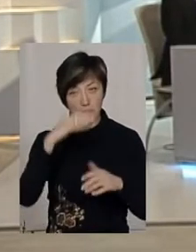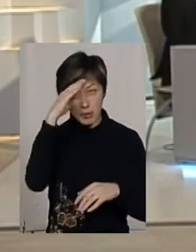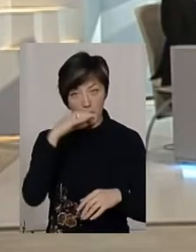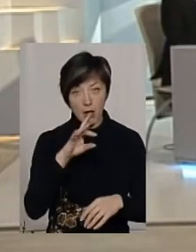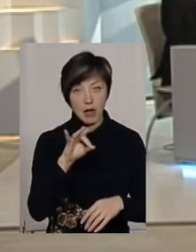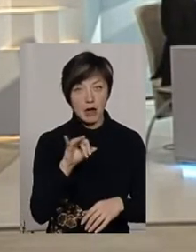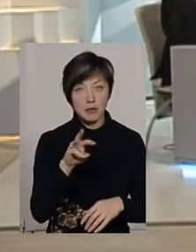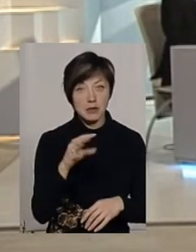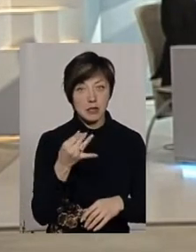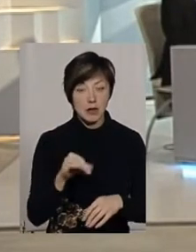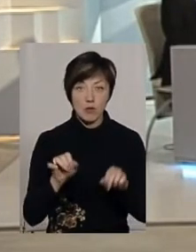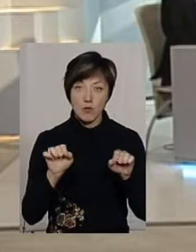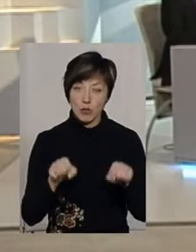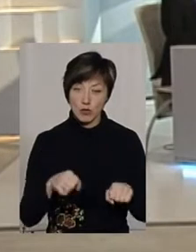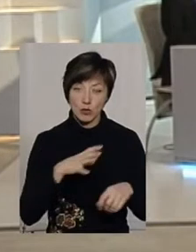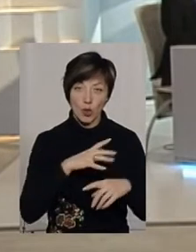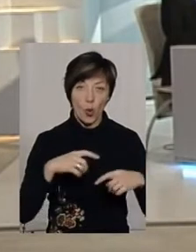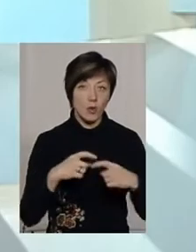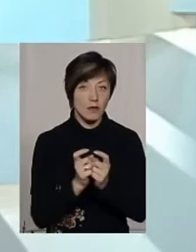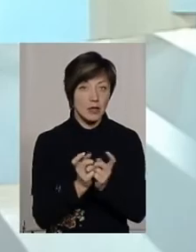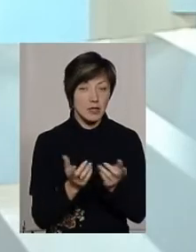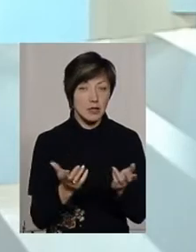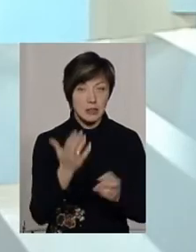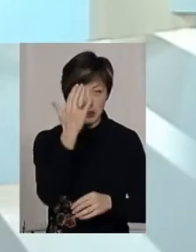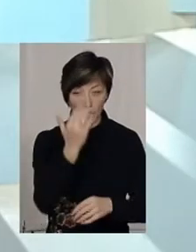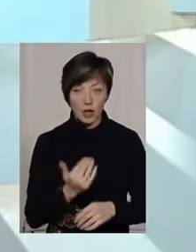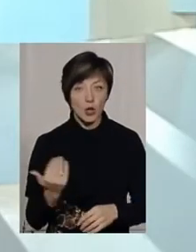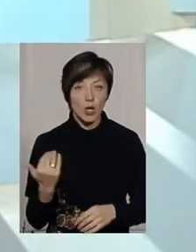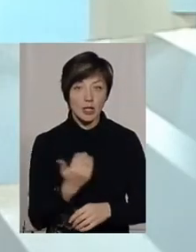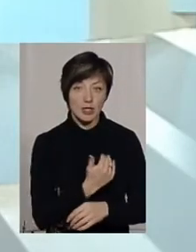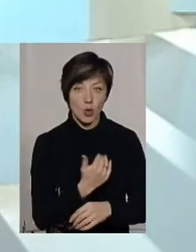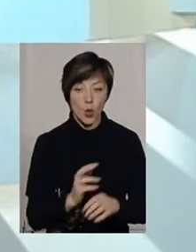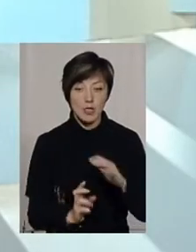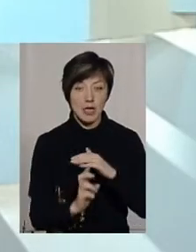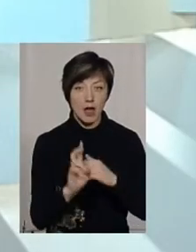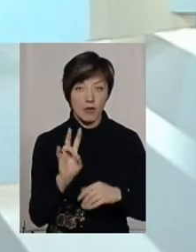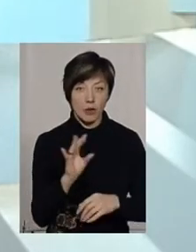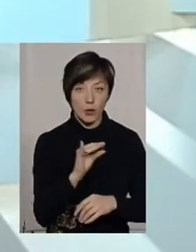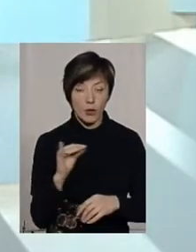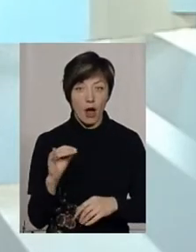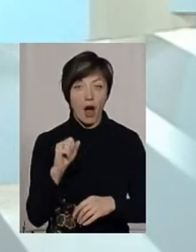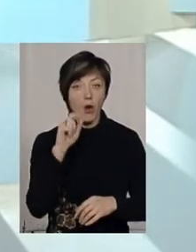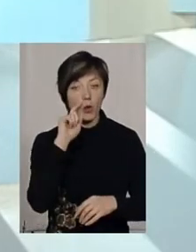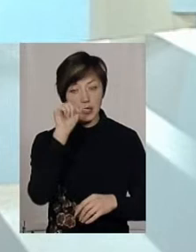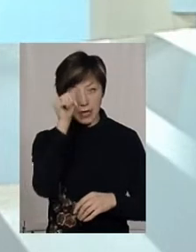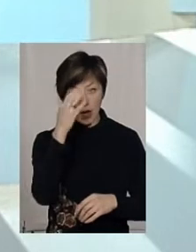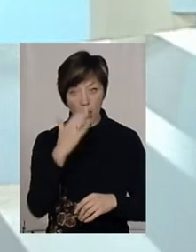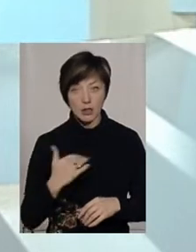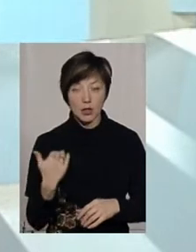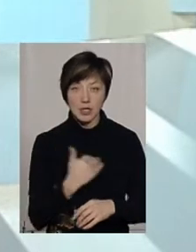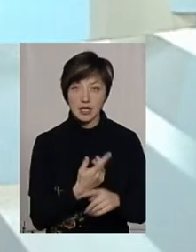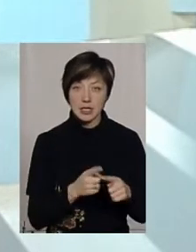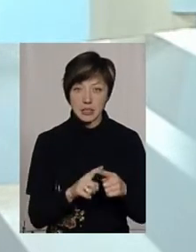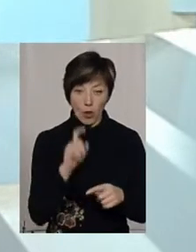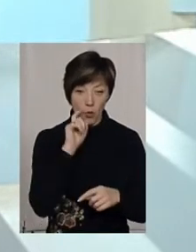Римському. Значить, може піти конфлікт з католицькою церквою. А Українська греко-католицька церква –